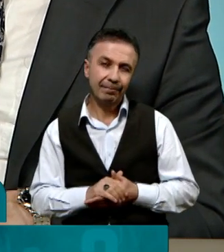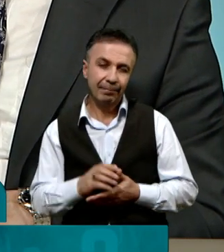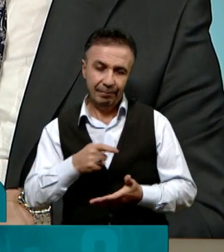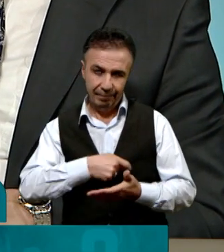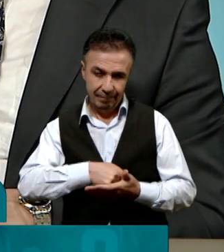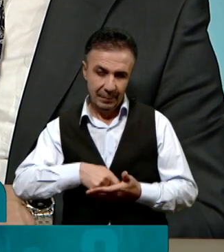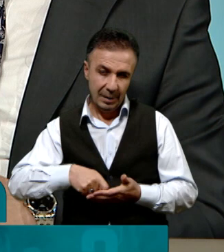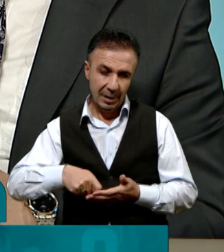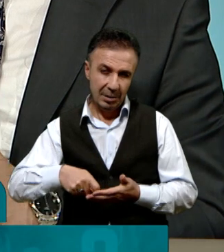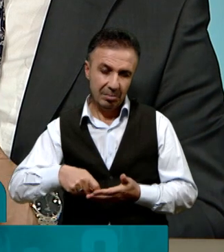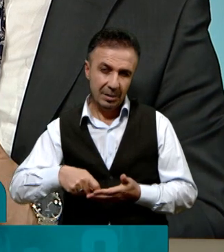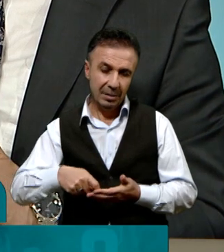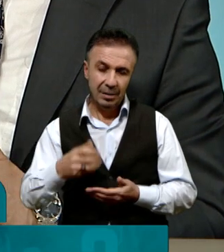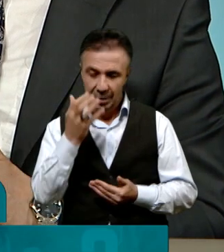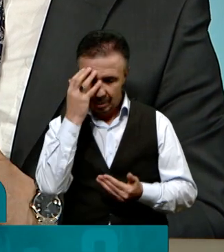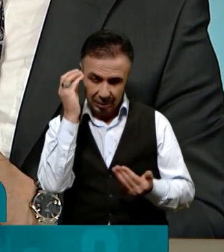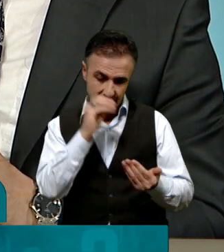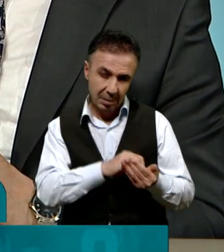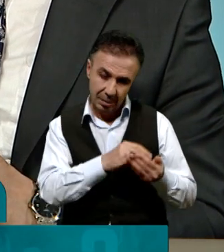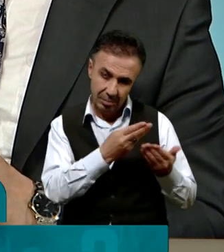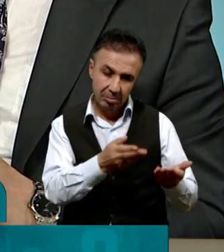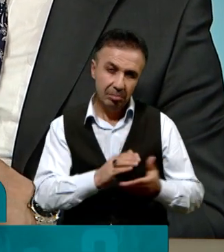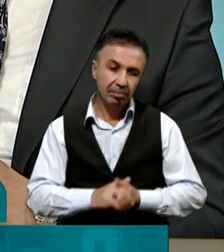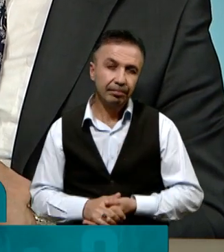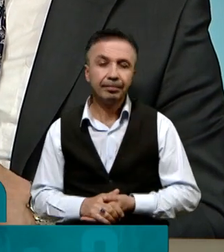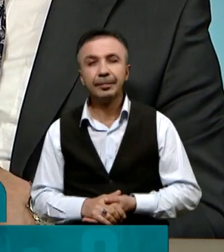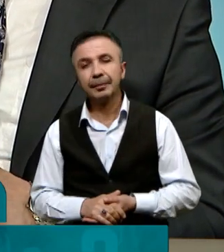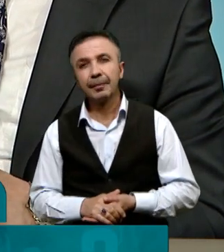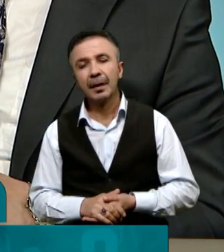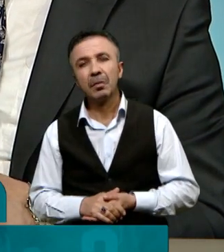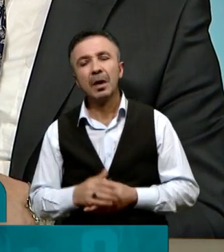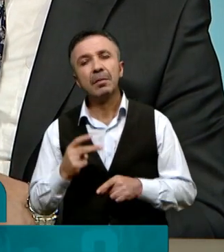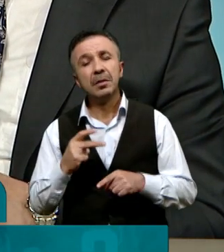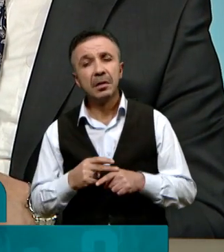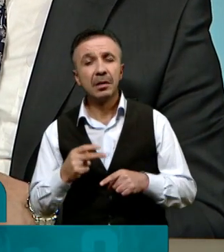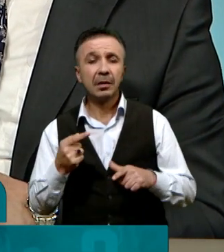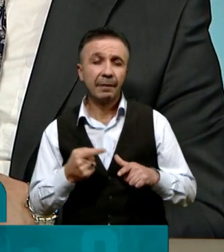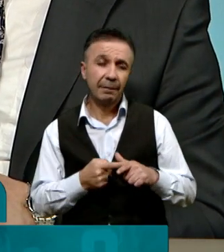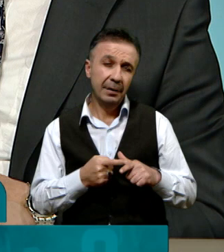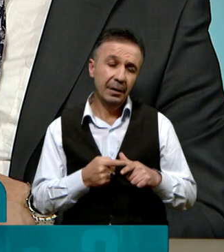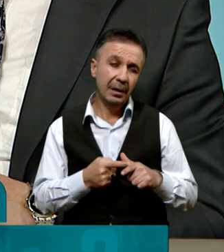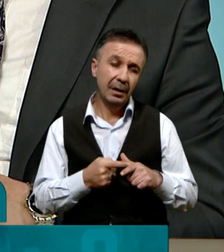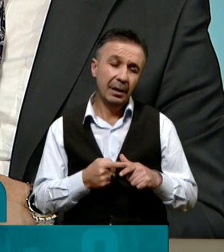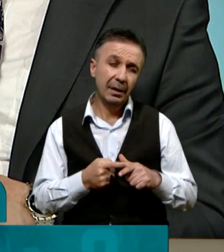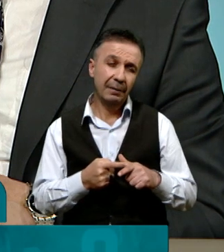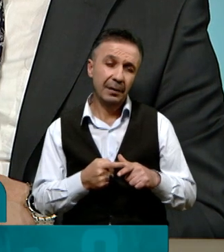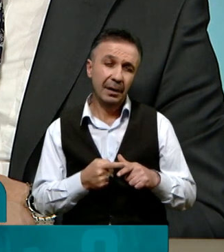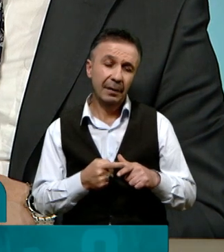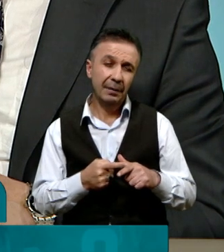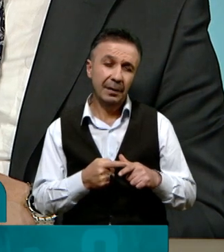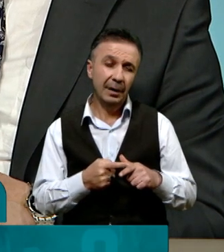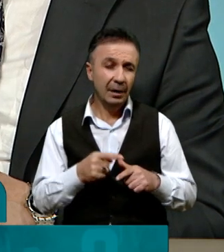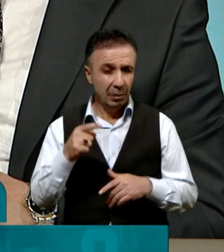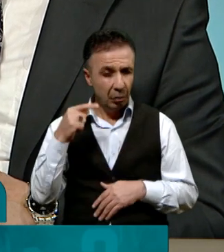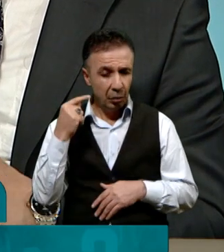sadaka değil mi ondan sonra? Aynen öyle. Meslemiz var. Bunu hep biz zekatla fitreyle ne yaparsak sınırlandırırsak yanlış yaparız.